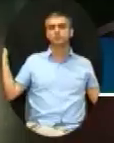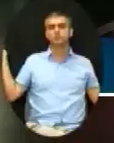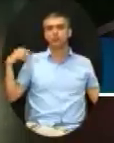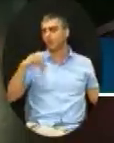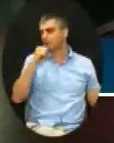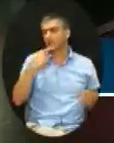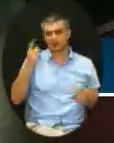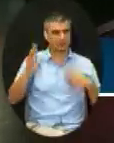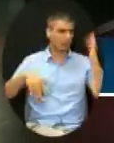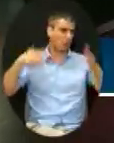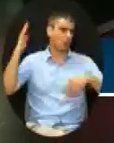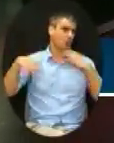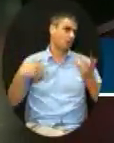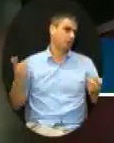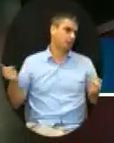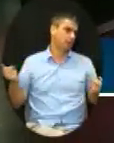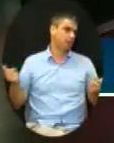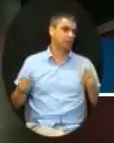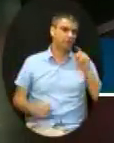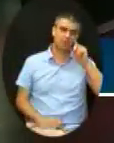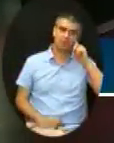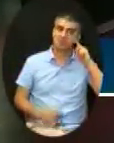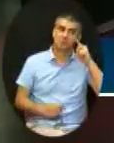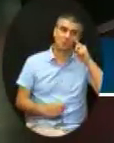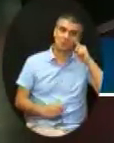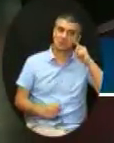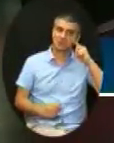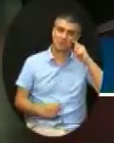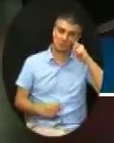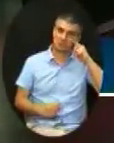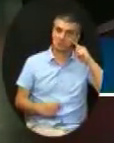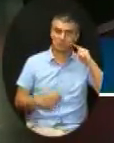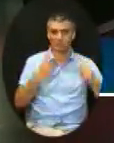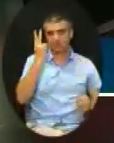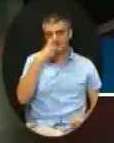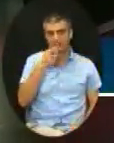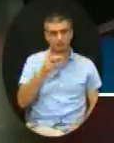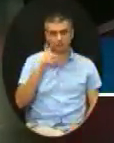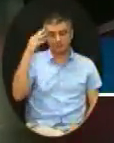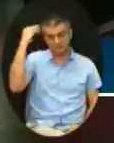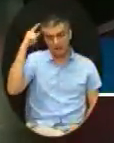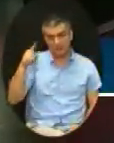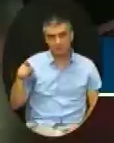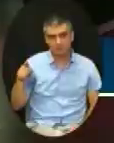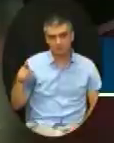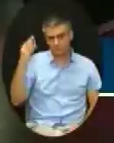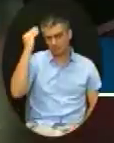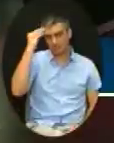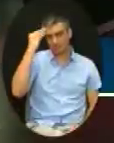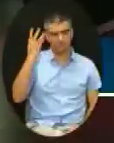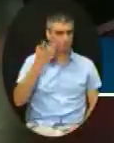רוצה להגיד שזה המערב הפרוע, או המזרח הפרוע, אבל מהבחינה הזאת, הפלסטינים